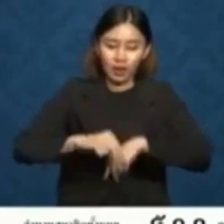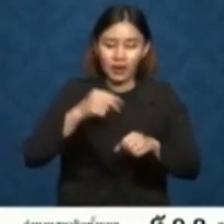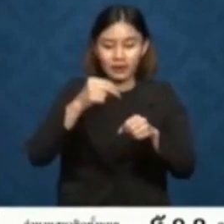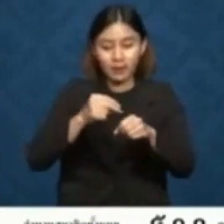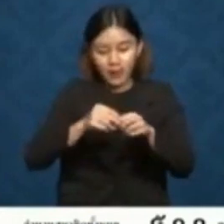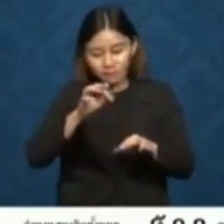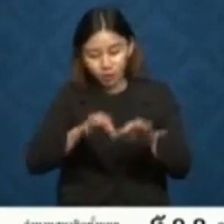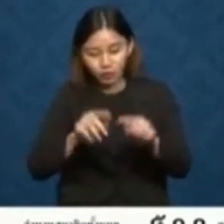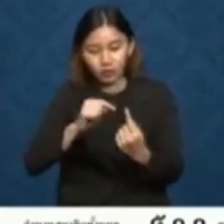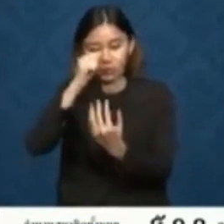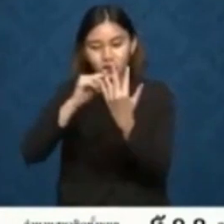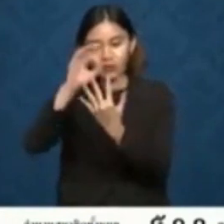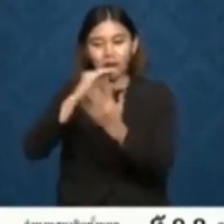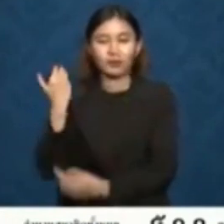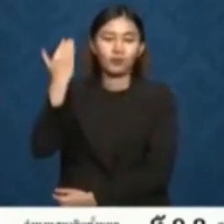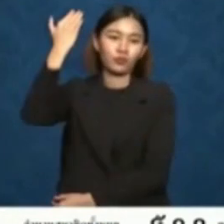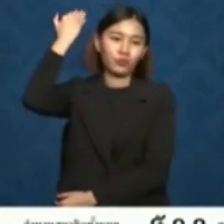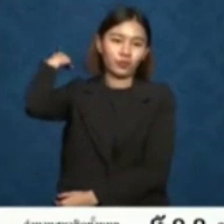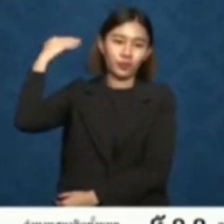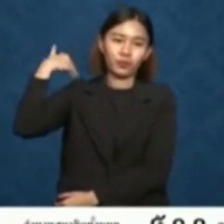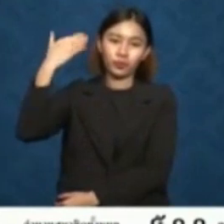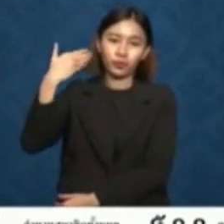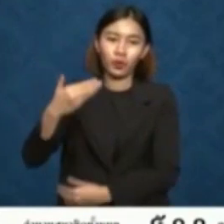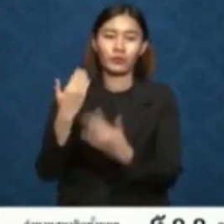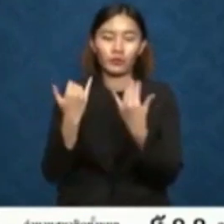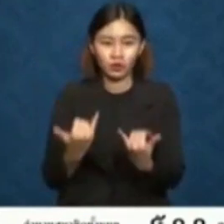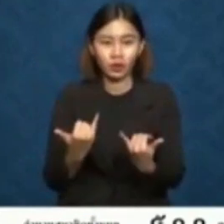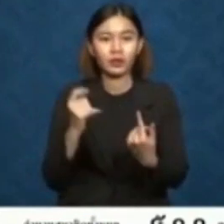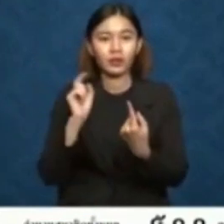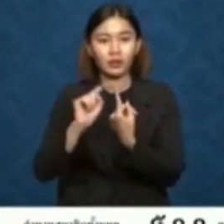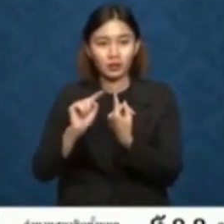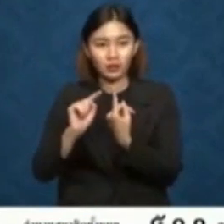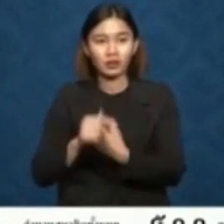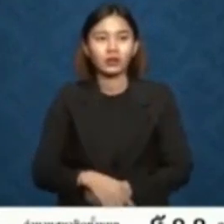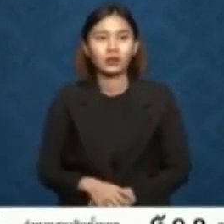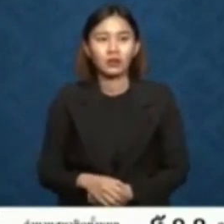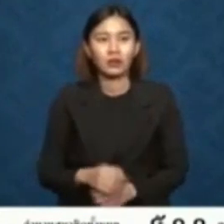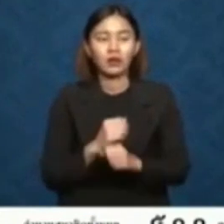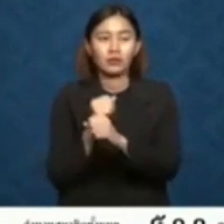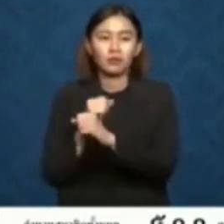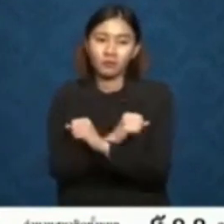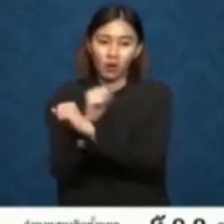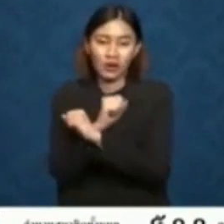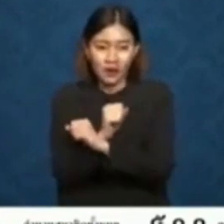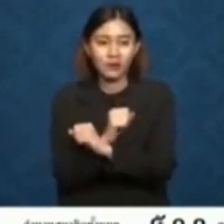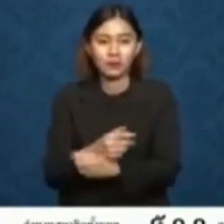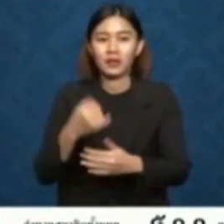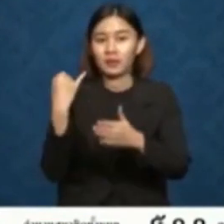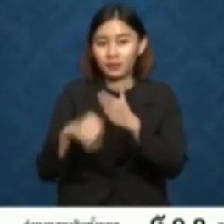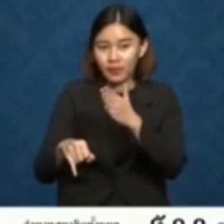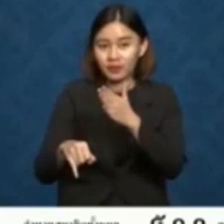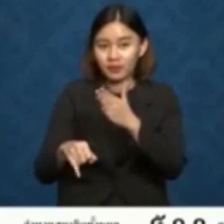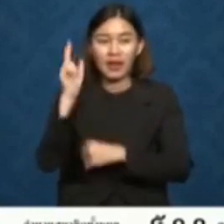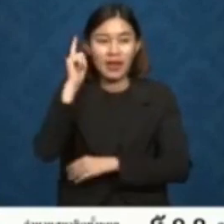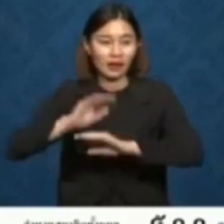ขจัดคราบน้ำมันหรือการเผชิญเหตุน้ำมันรั่วของไทยในอดีตจนถึงปัจจุบันนั้นเท่ากับว่าทำเพื่อปกปิดความ